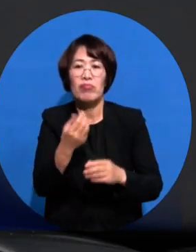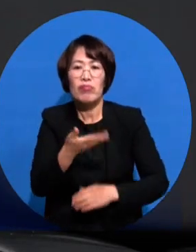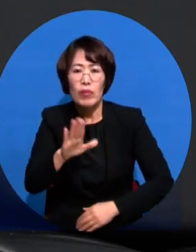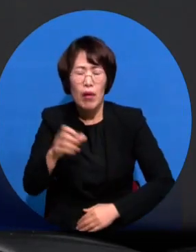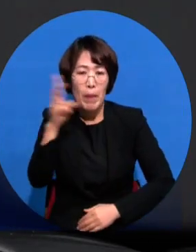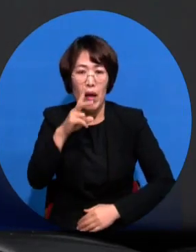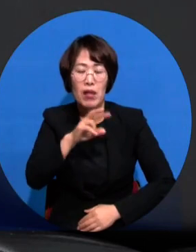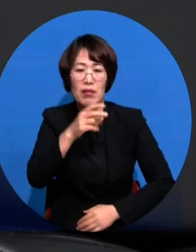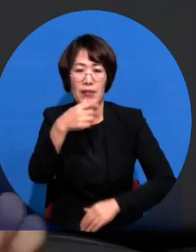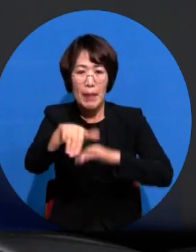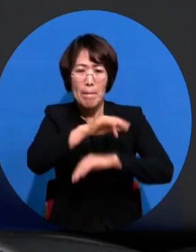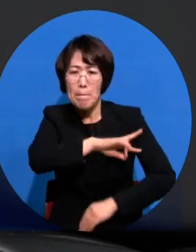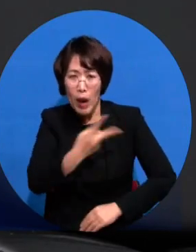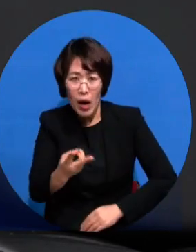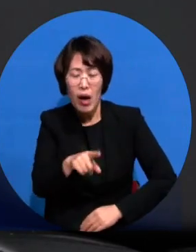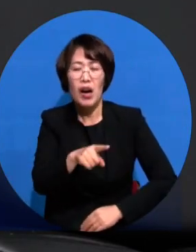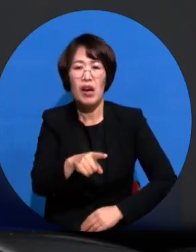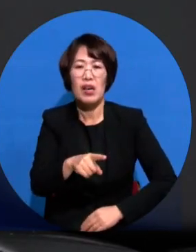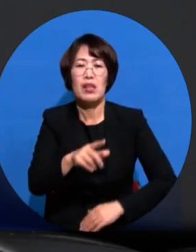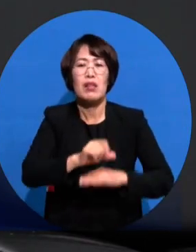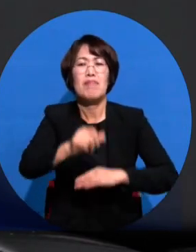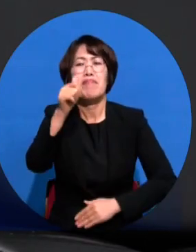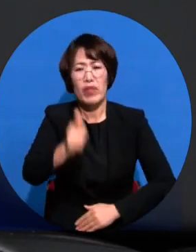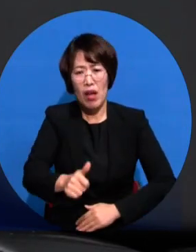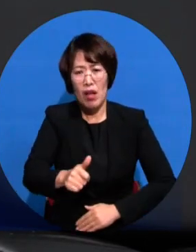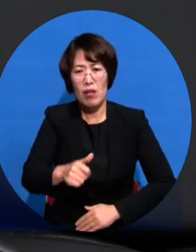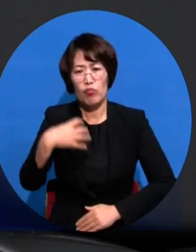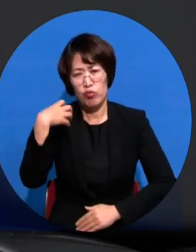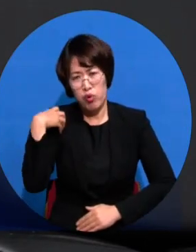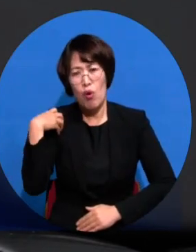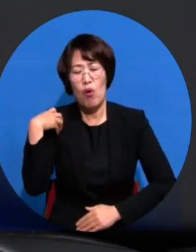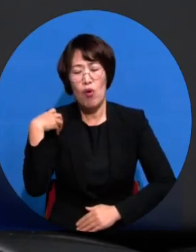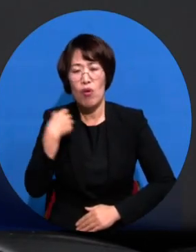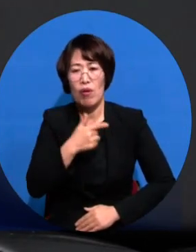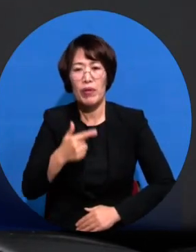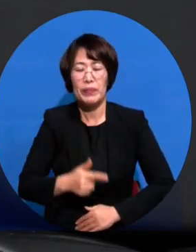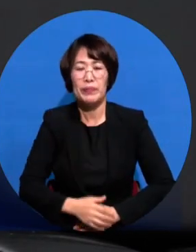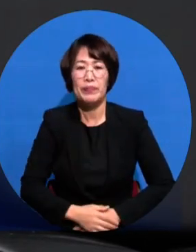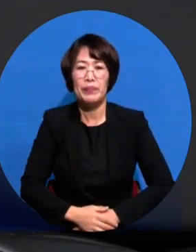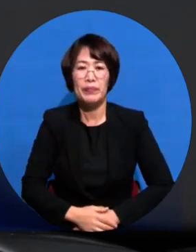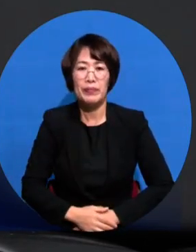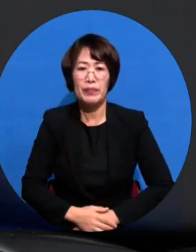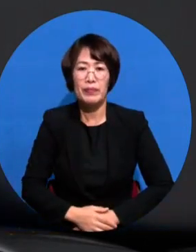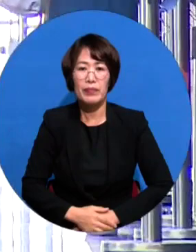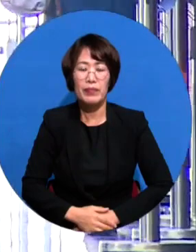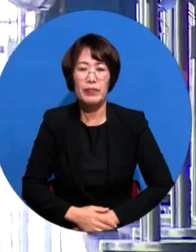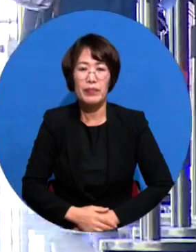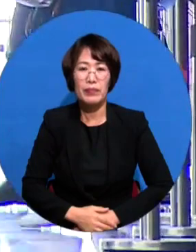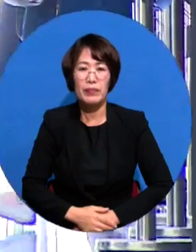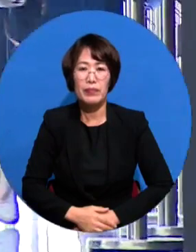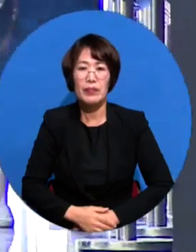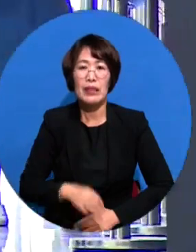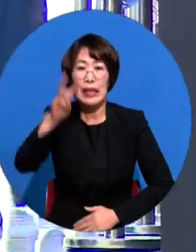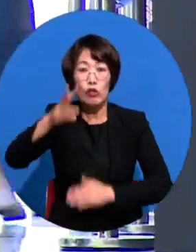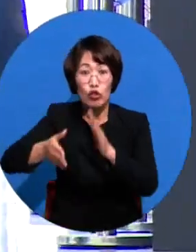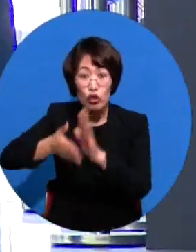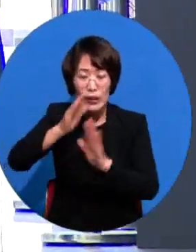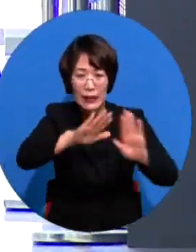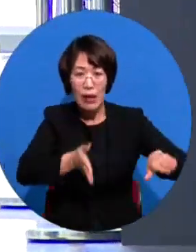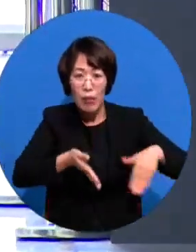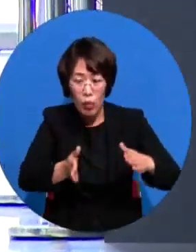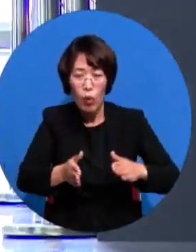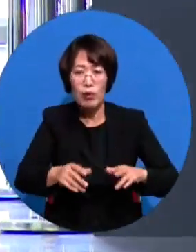계획을 추가로 변경하는 것은 지자체장에게 과도한 부담을 줄 수 있다. 광주시와